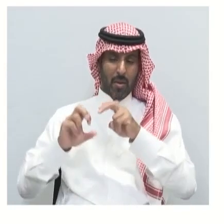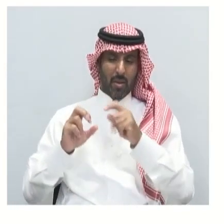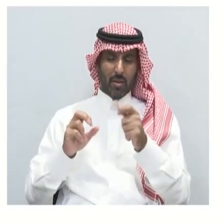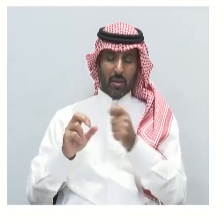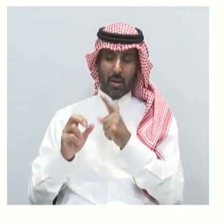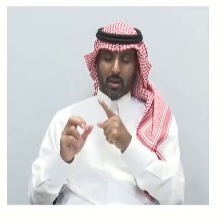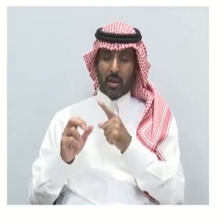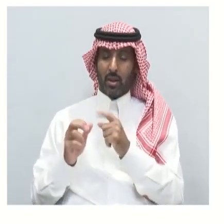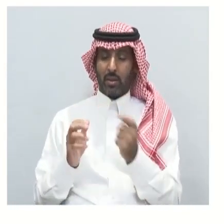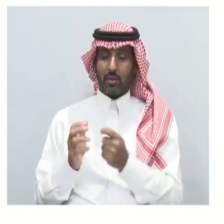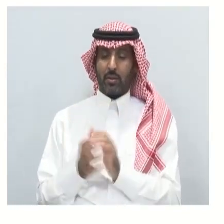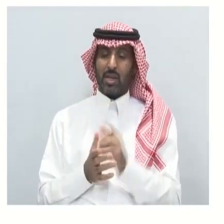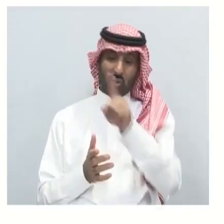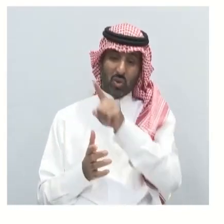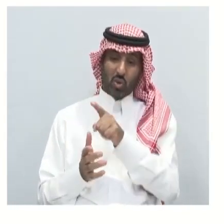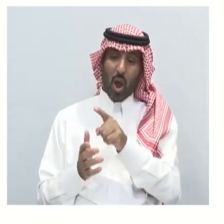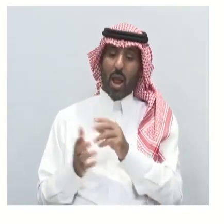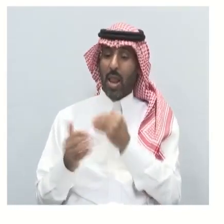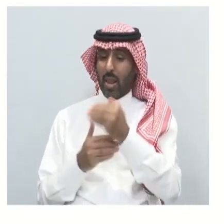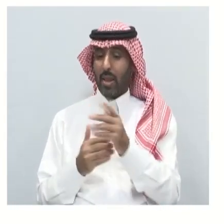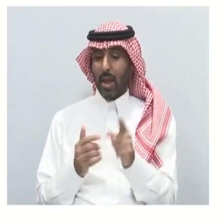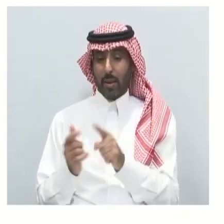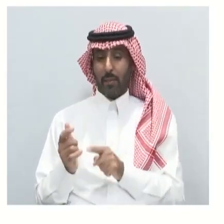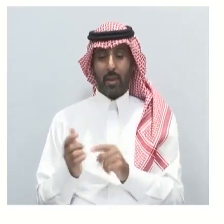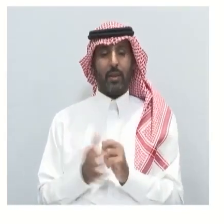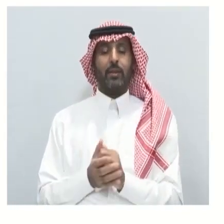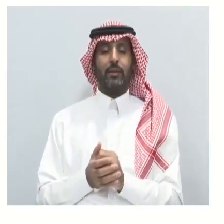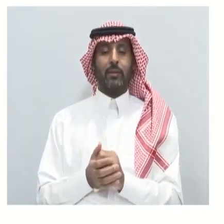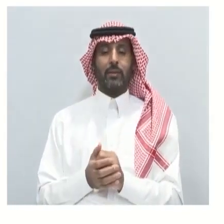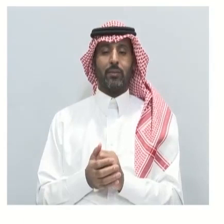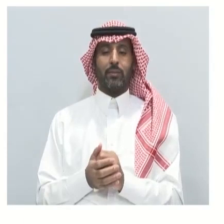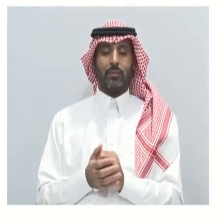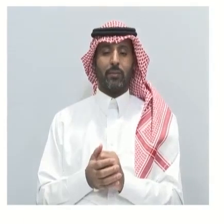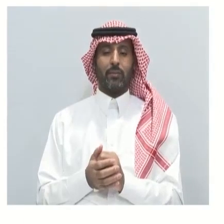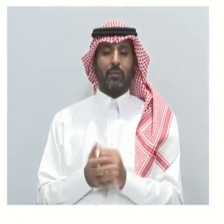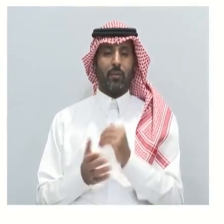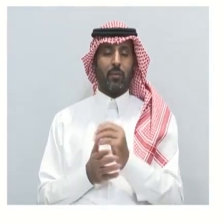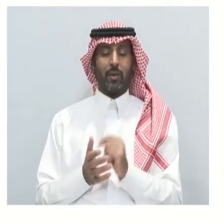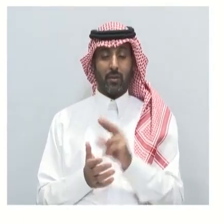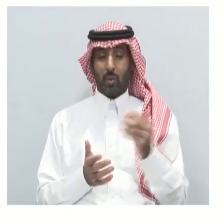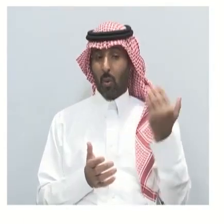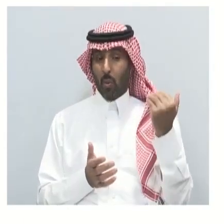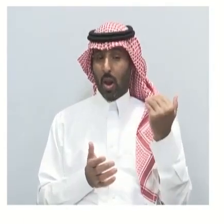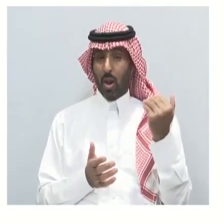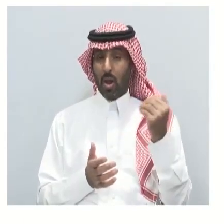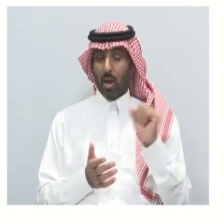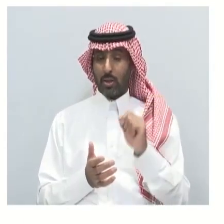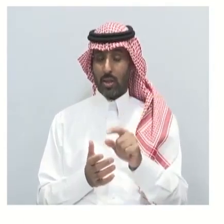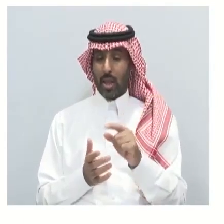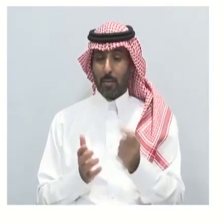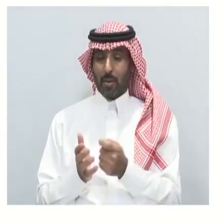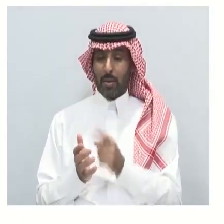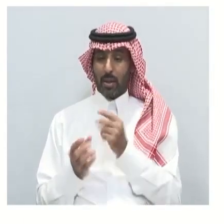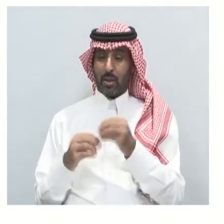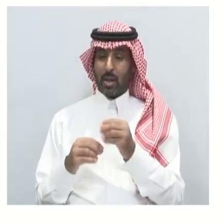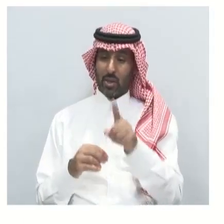العلمي يملون الى صياغه مشكله البحث في صوره سؤال يعني في المثال السابق حدد الباحث المشكله بانها